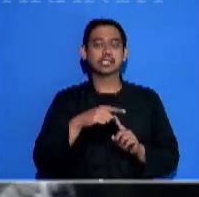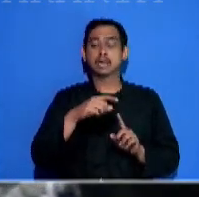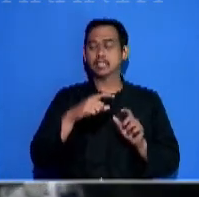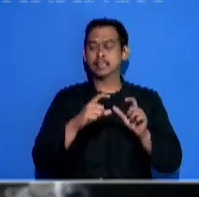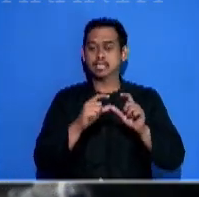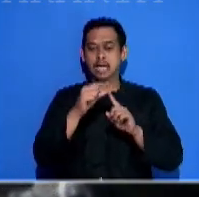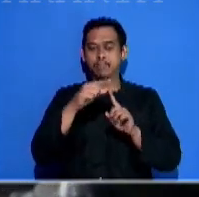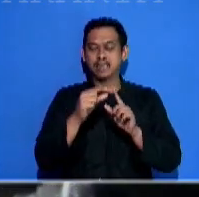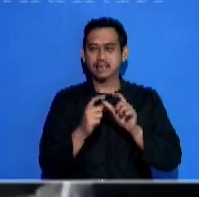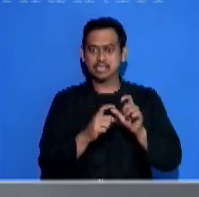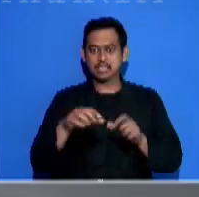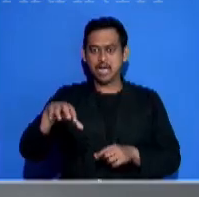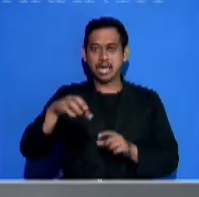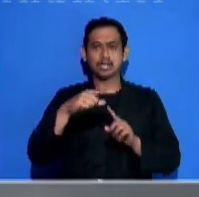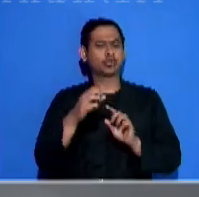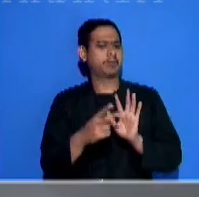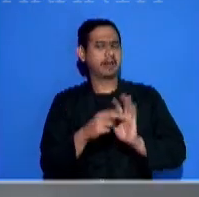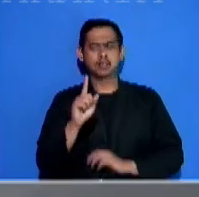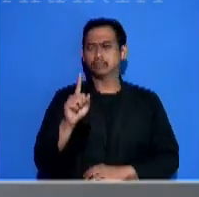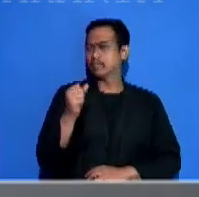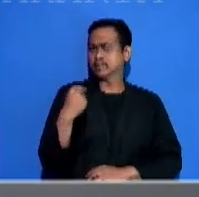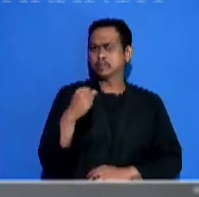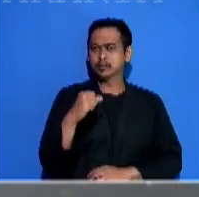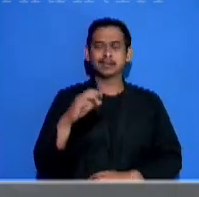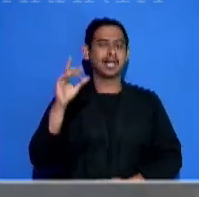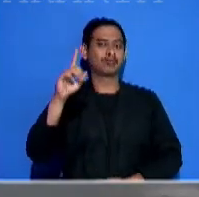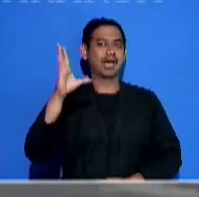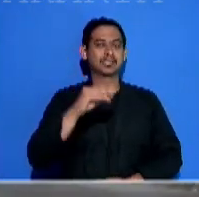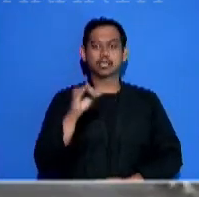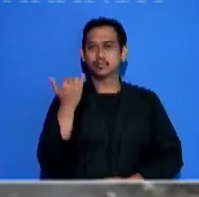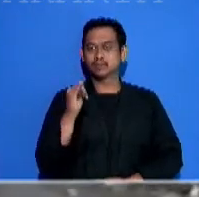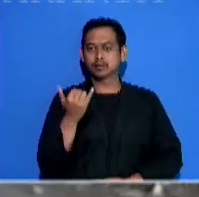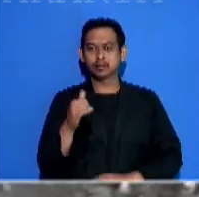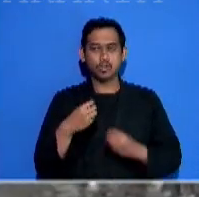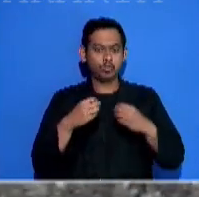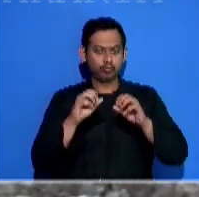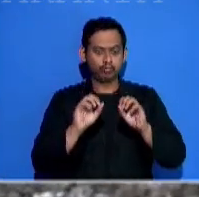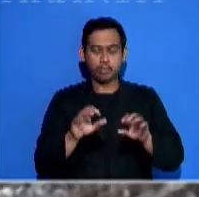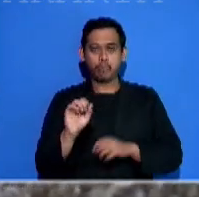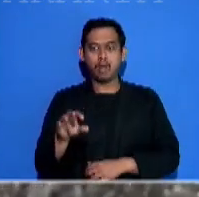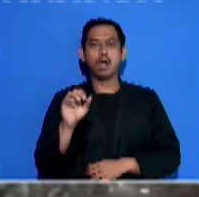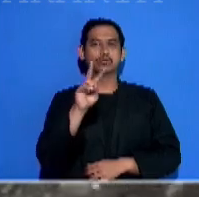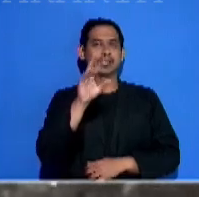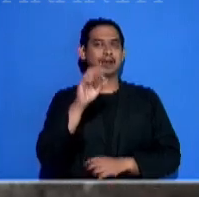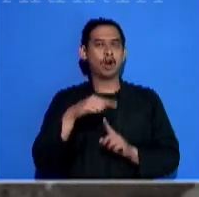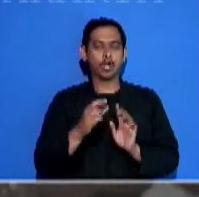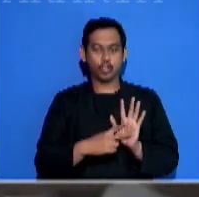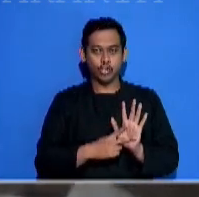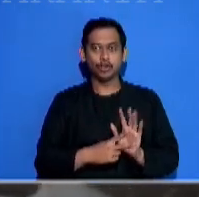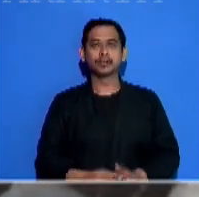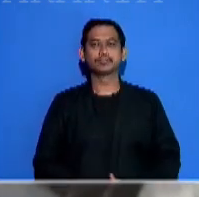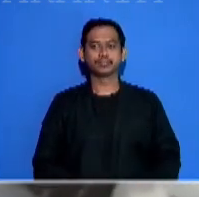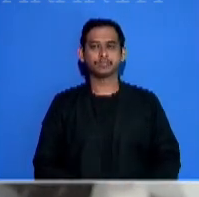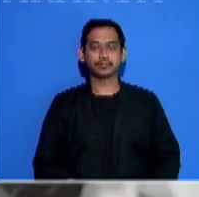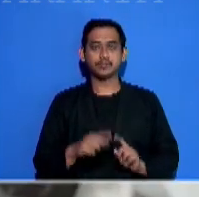sekitar 200 ton sampah yang diproduksi setiap hari oleh kota Yogyakarta TPS 3R crranon sudah mulai mengolah sampah sejak